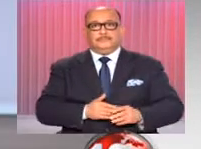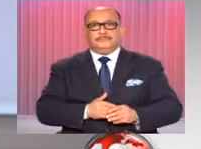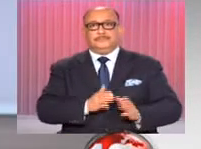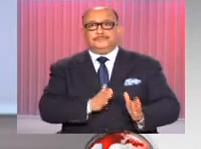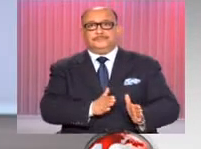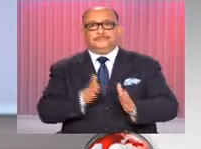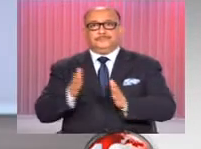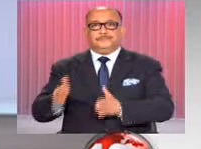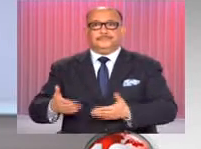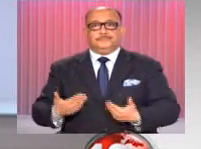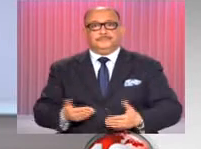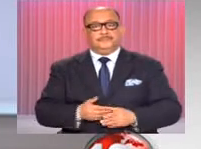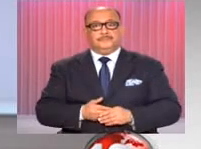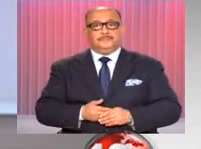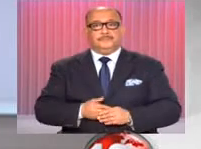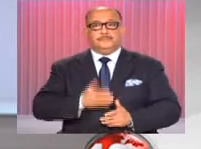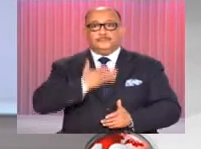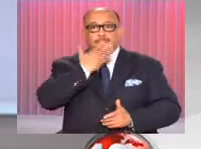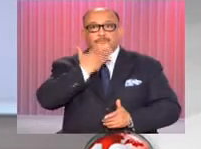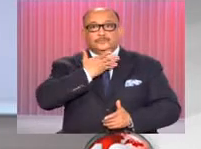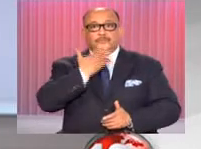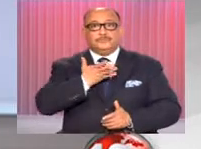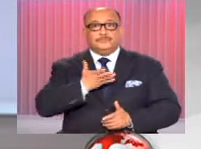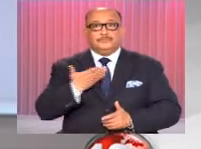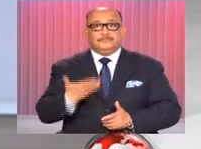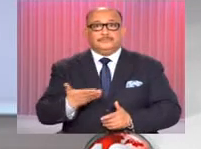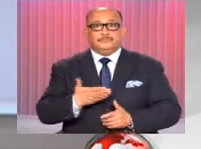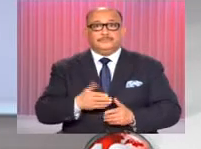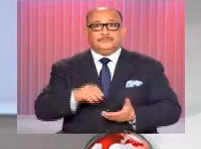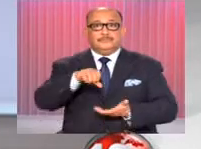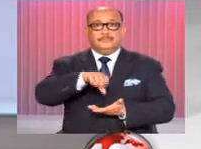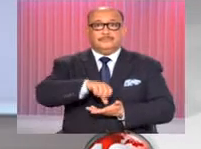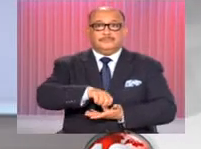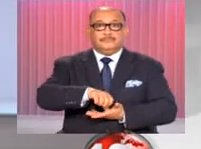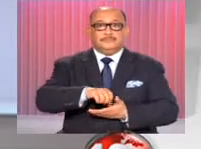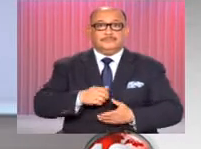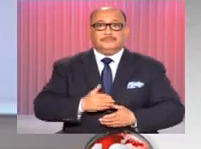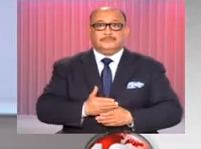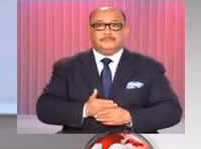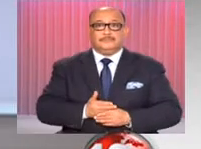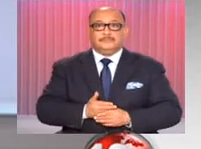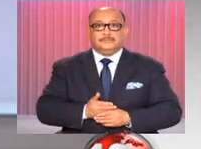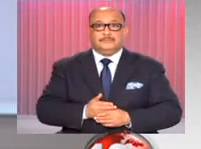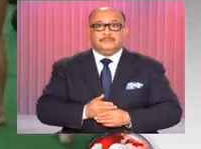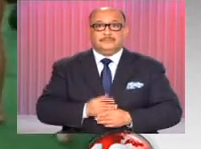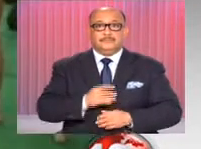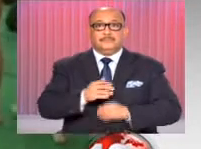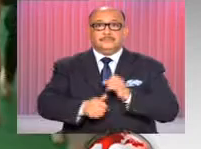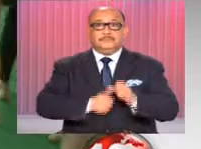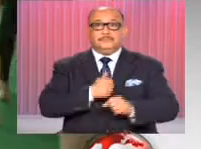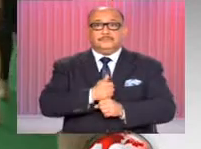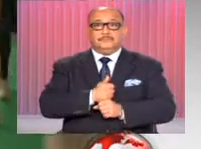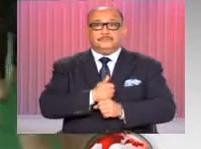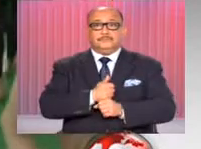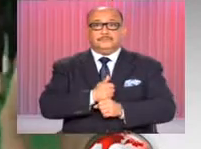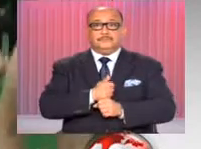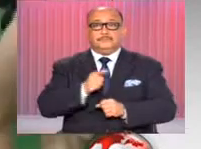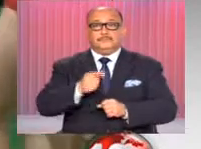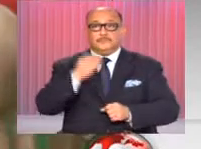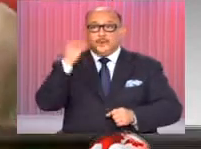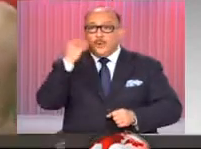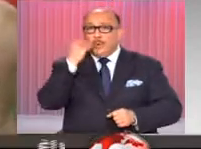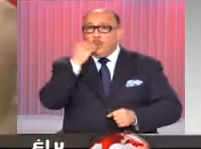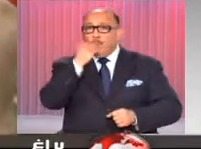والآن إلى العاصمة التشيكية براغ، وفي إطار تقليد سنوي، عدد من السباحين اختاروا في هذا الطقس البارد النزول